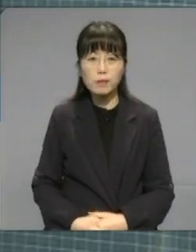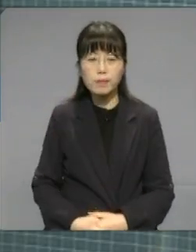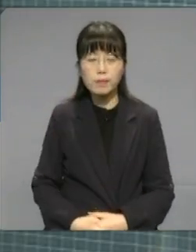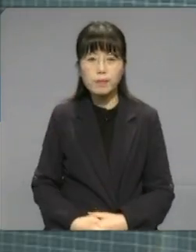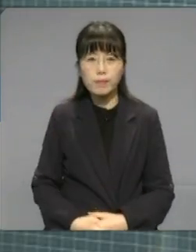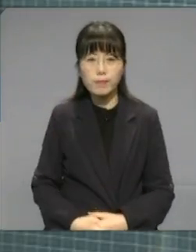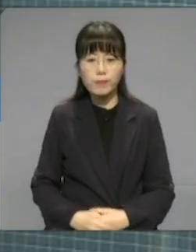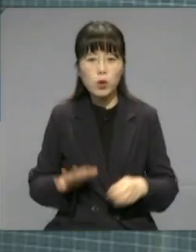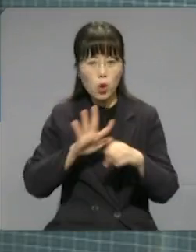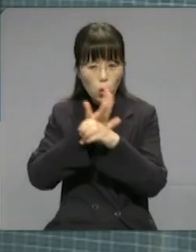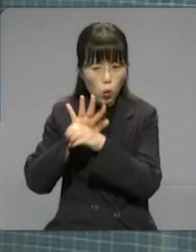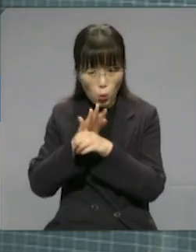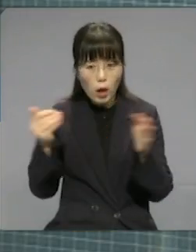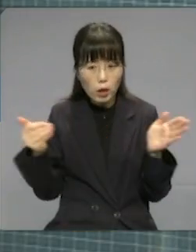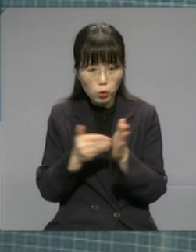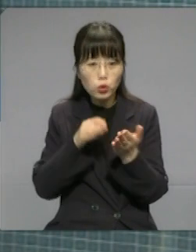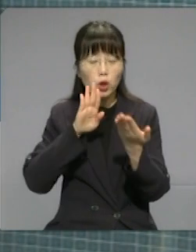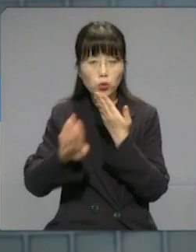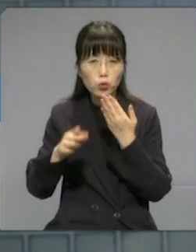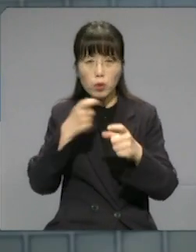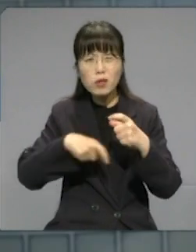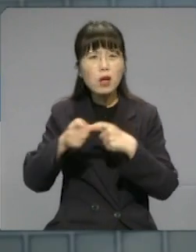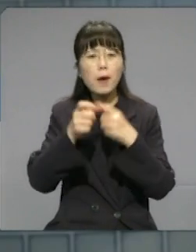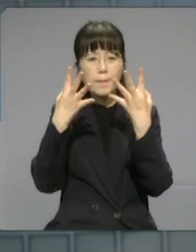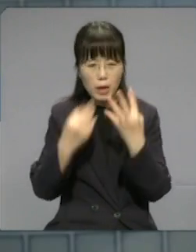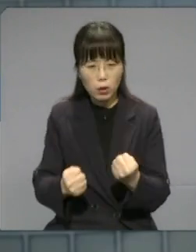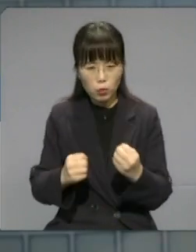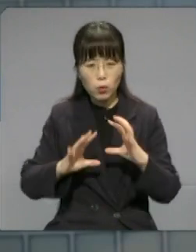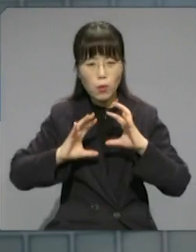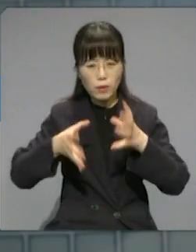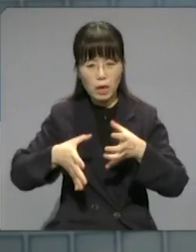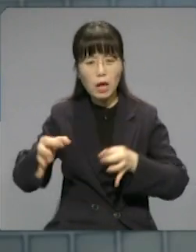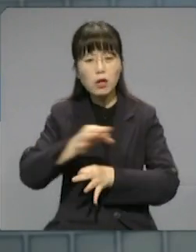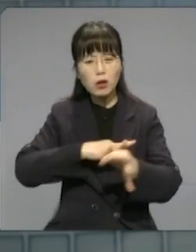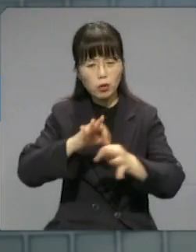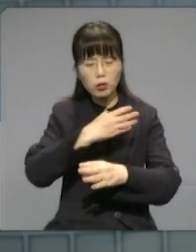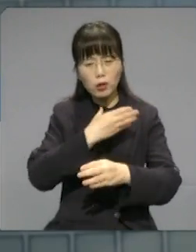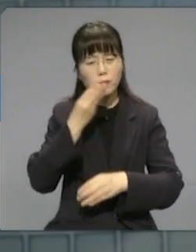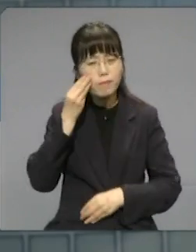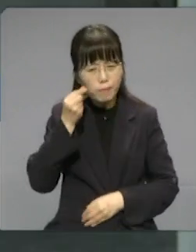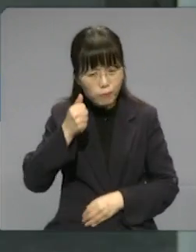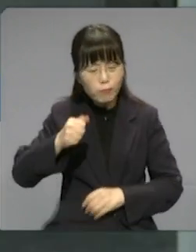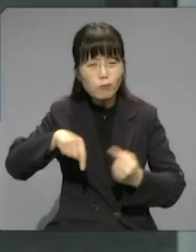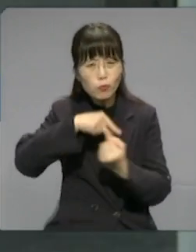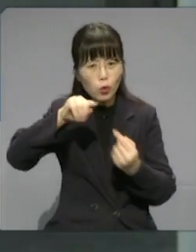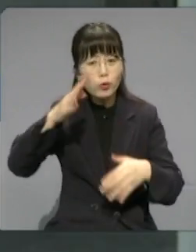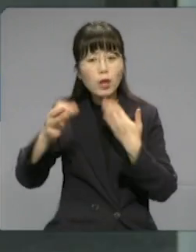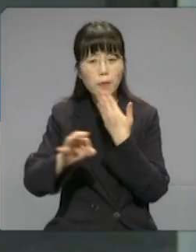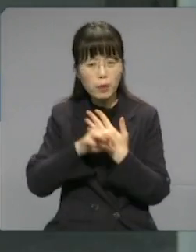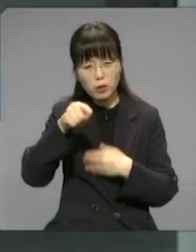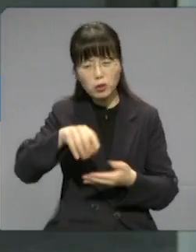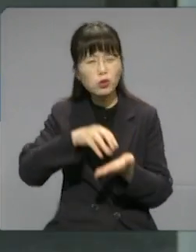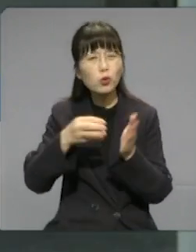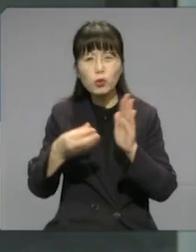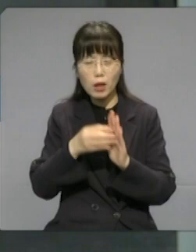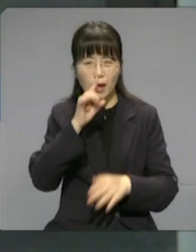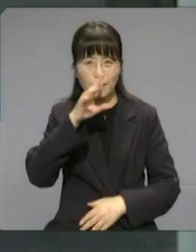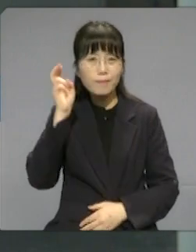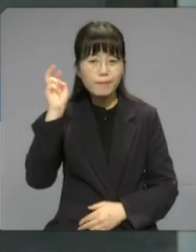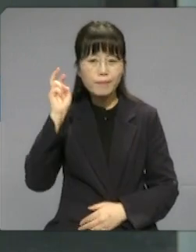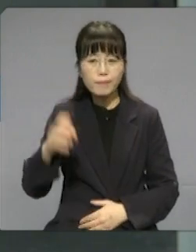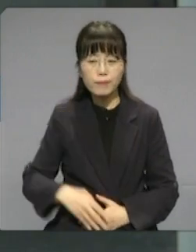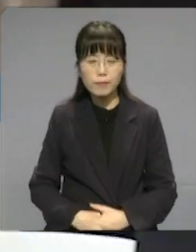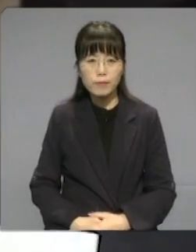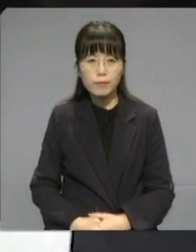많이 봤어요 끝나고 나니까 좀 더 많고 나라 경제가 좀 잘 돌아가기 하면은 이렇게이 정도까지는